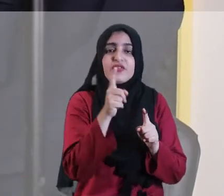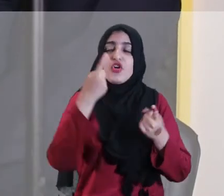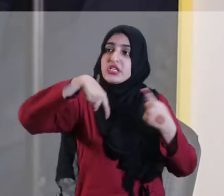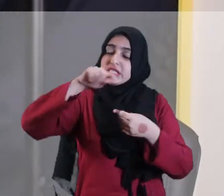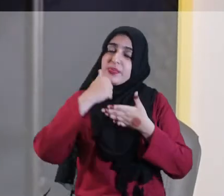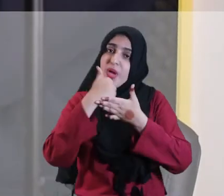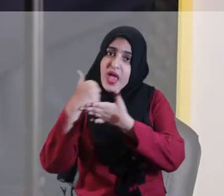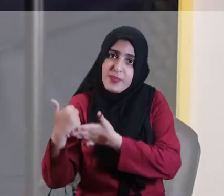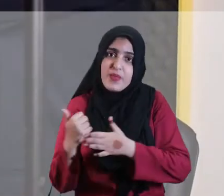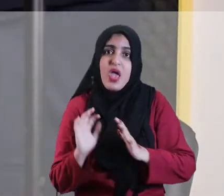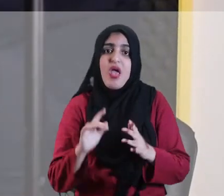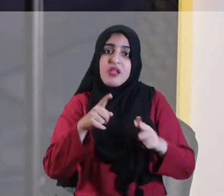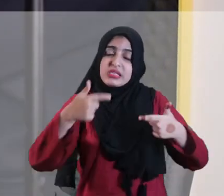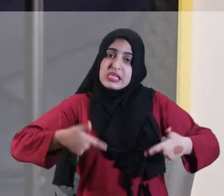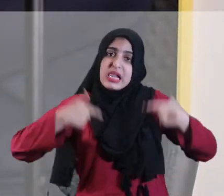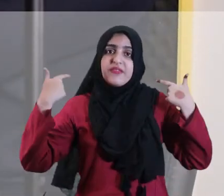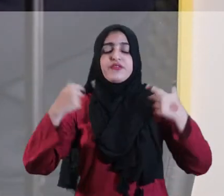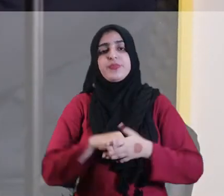कि